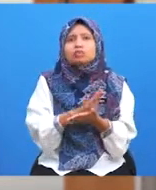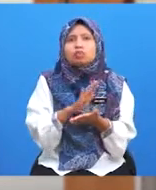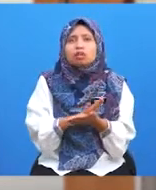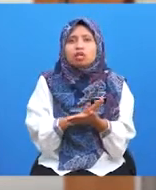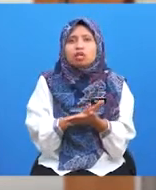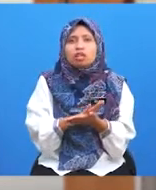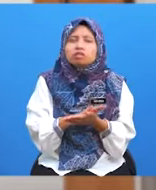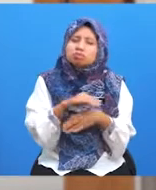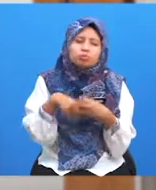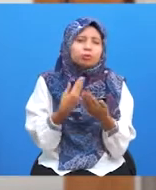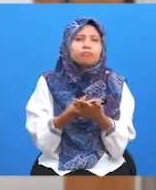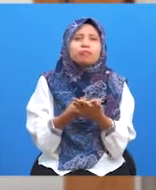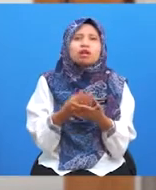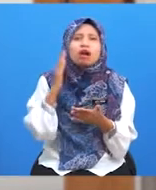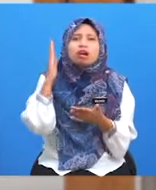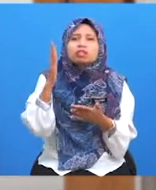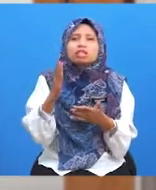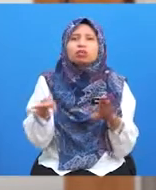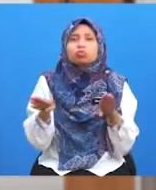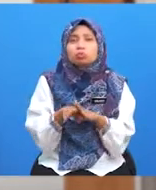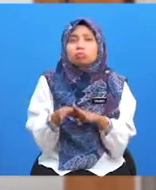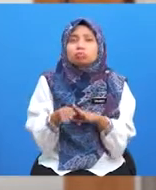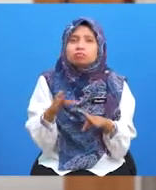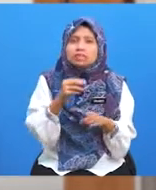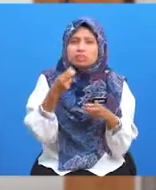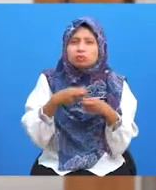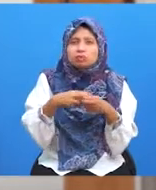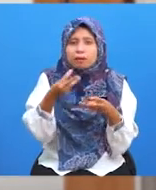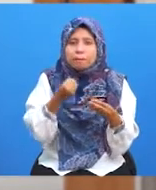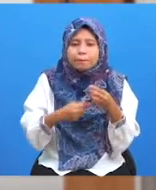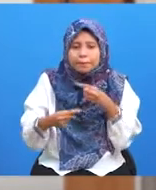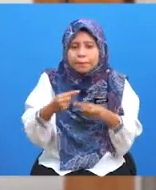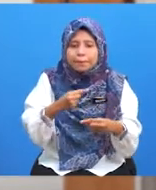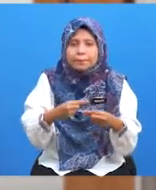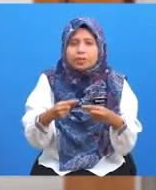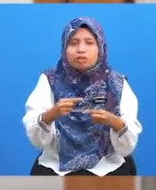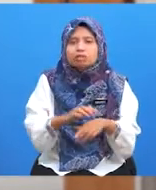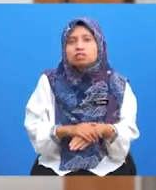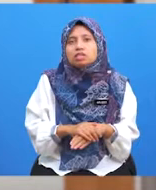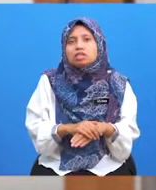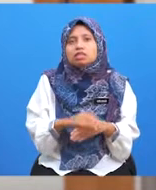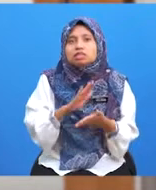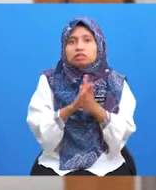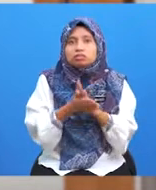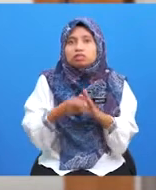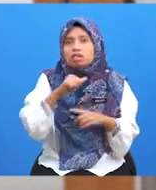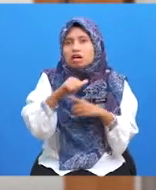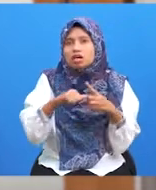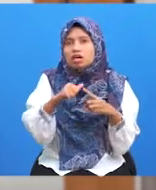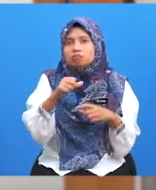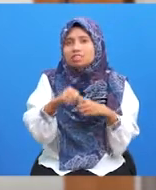sekolah akan terhenti pernyataan dan pemeliharaan alam sekitar perlu berjalan